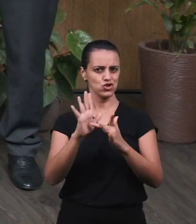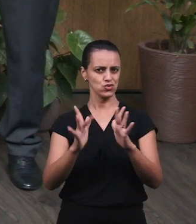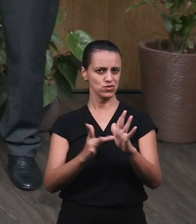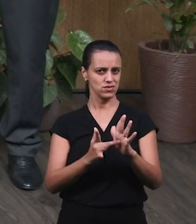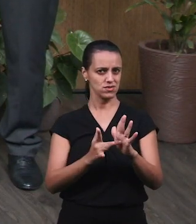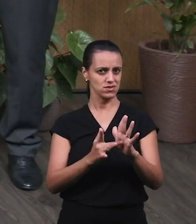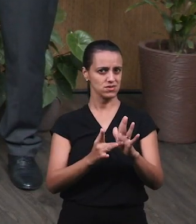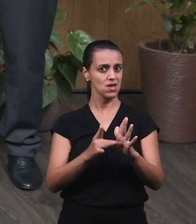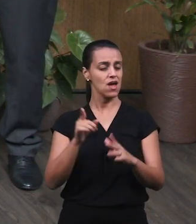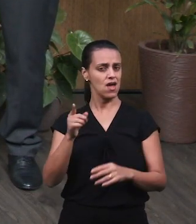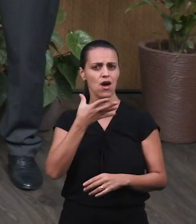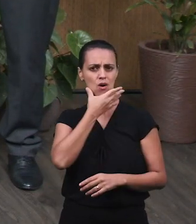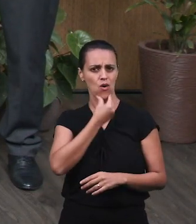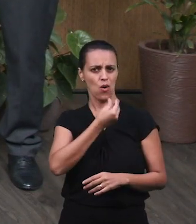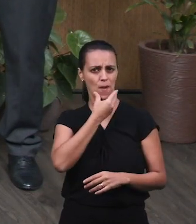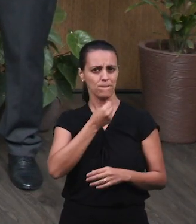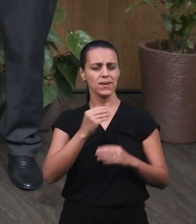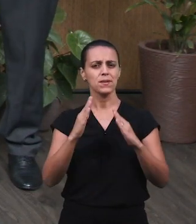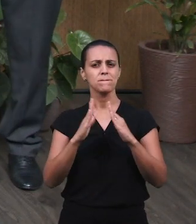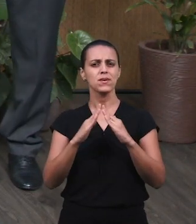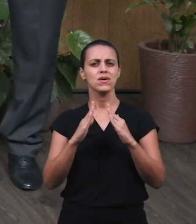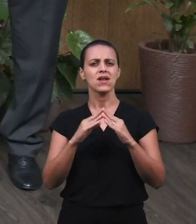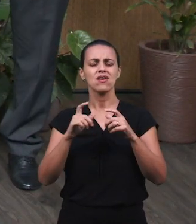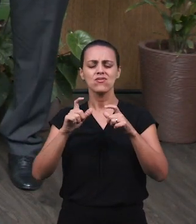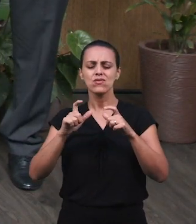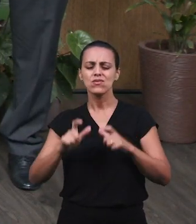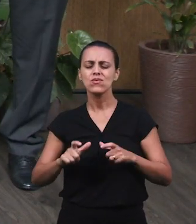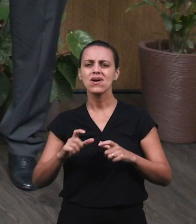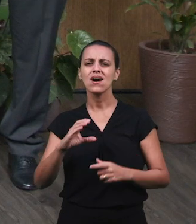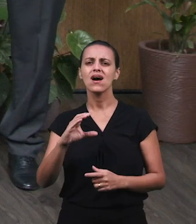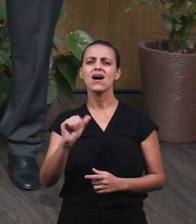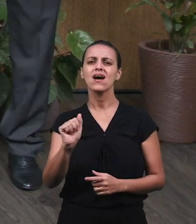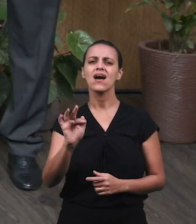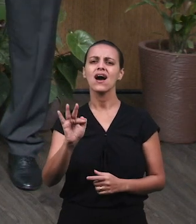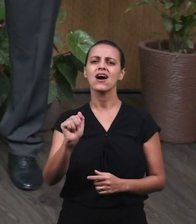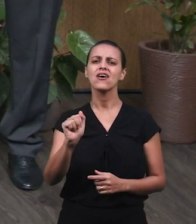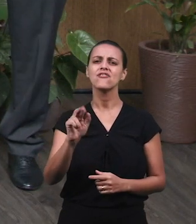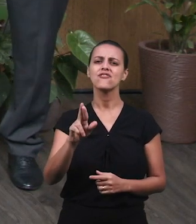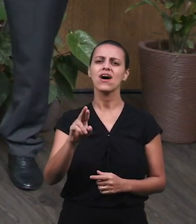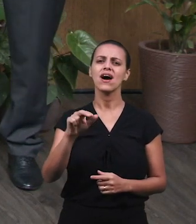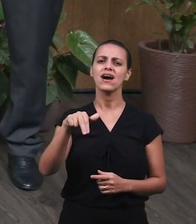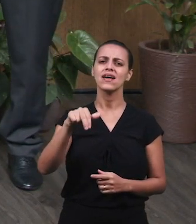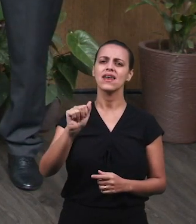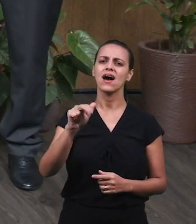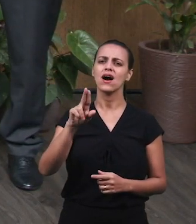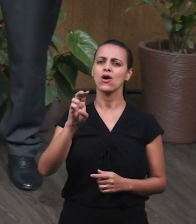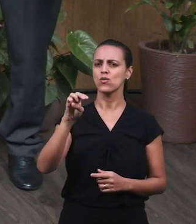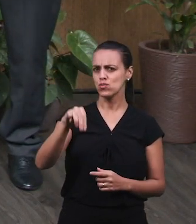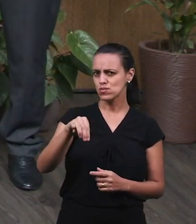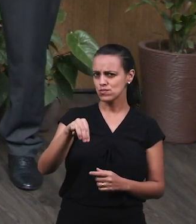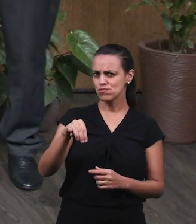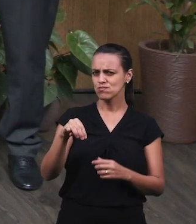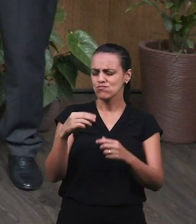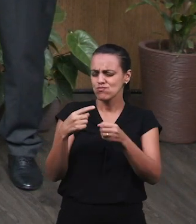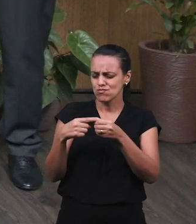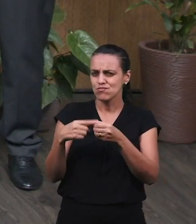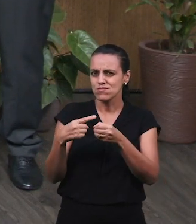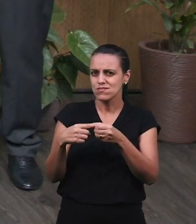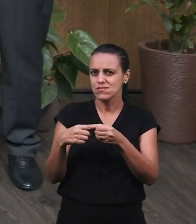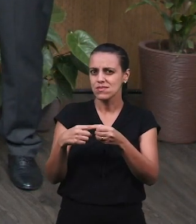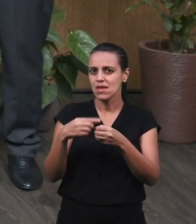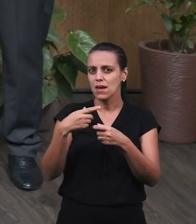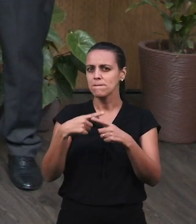dans la ville de Capernaum, mais il a su que Jésus était en